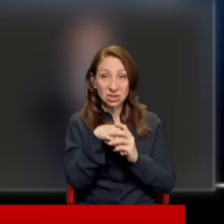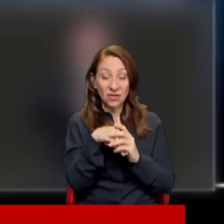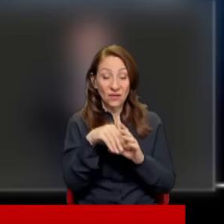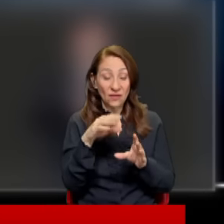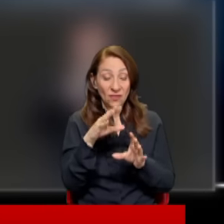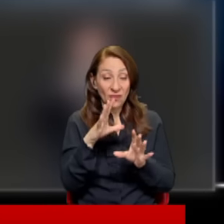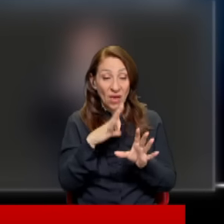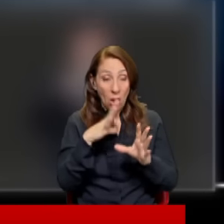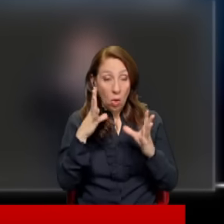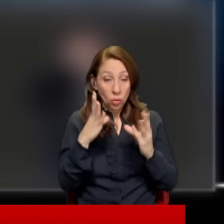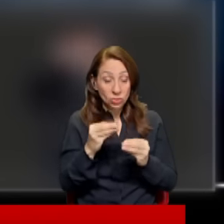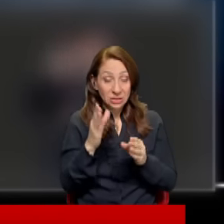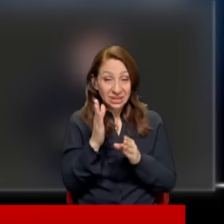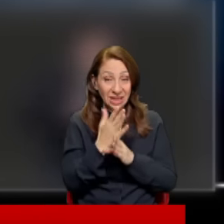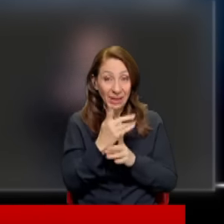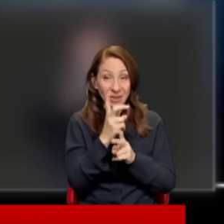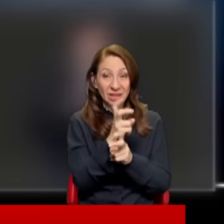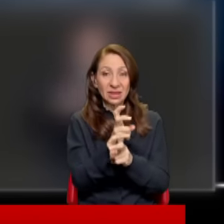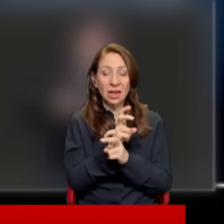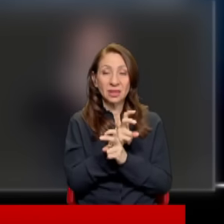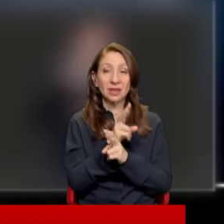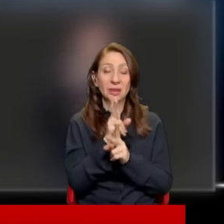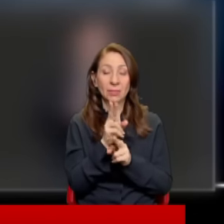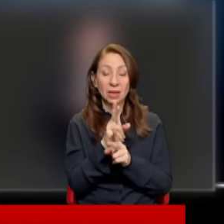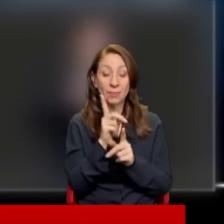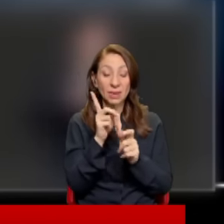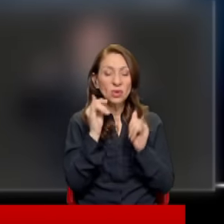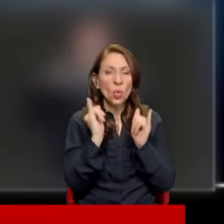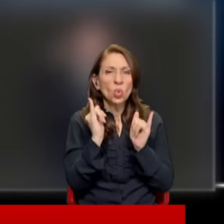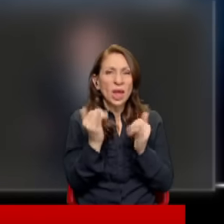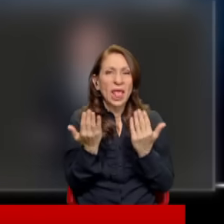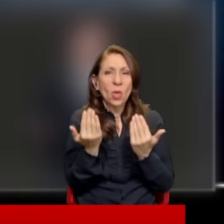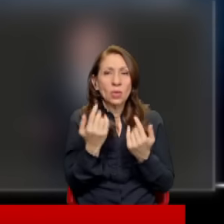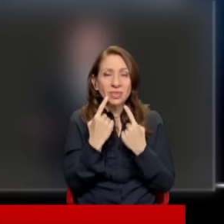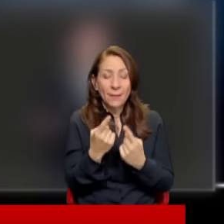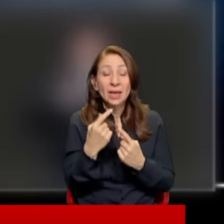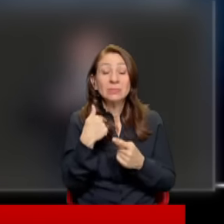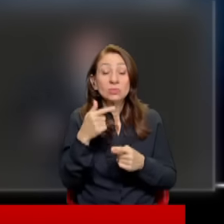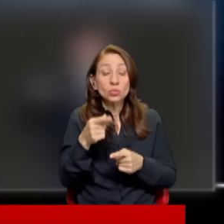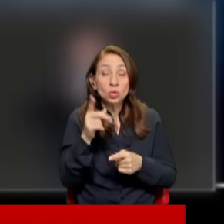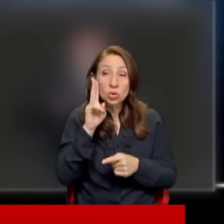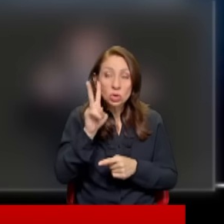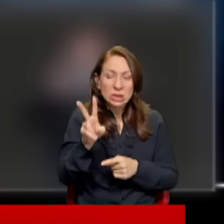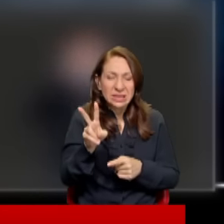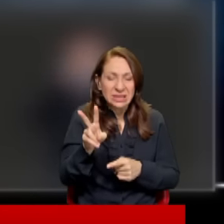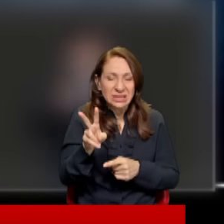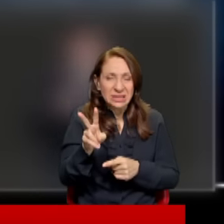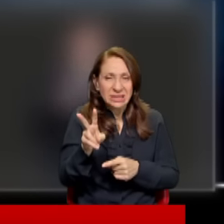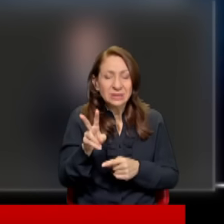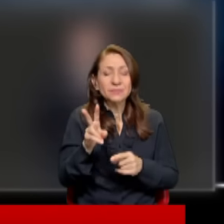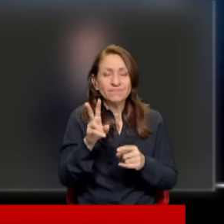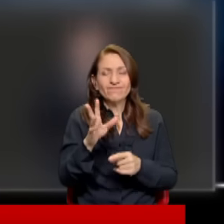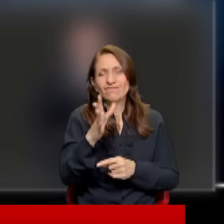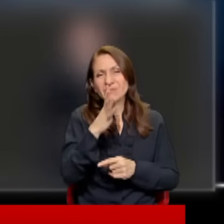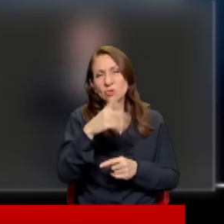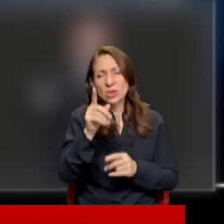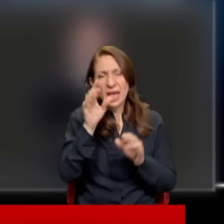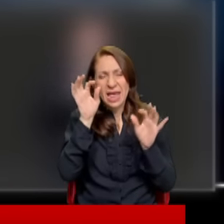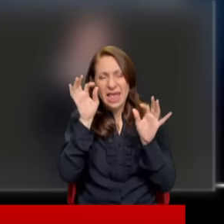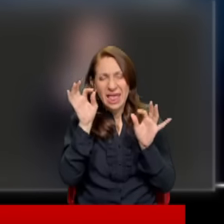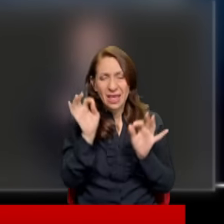varoluşsal bir tehdittir bir felakettir biz bu tabloyu gördüğümüz için biliyorsunuz